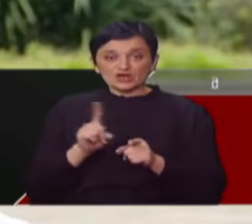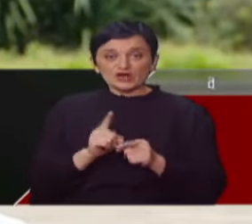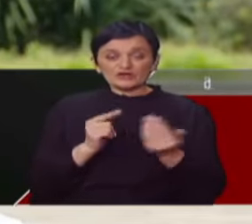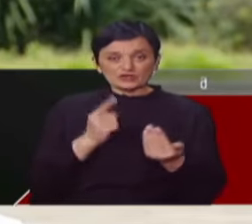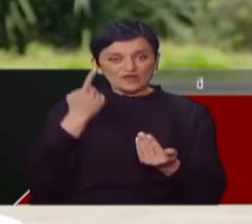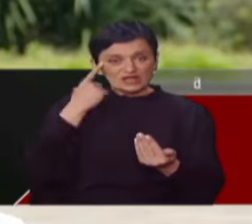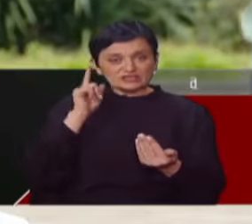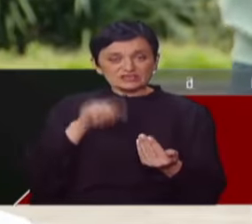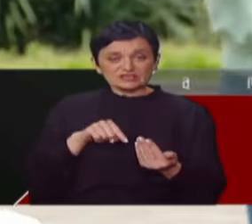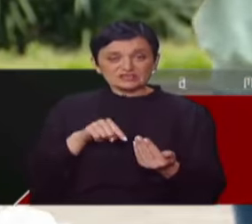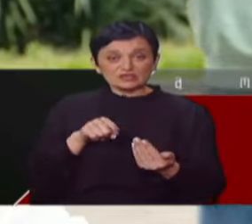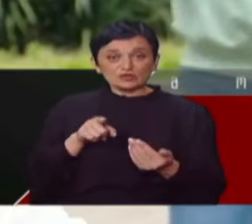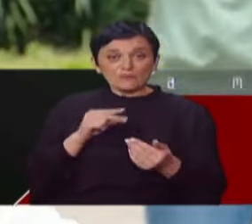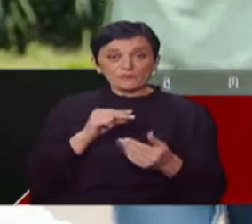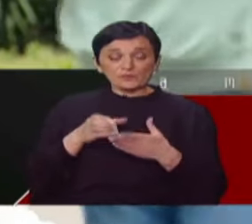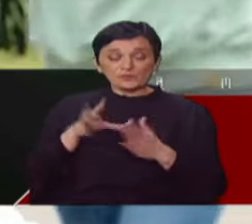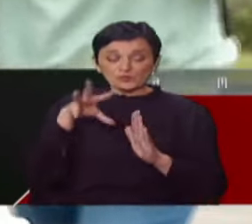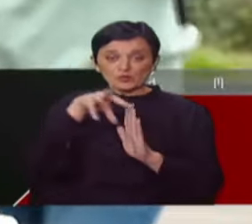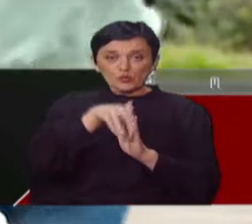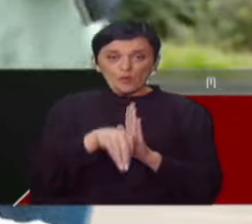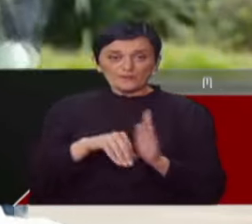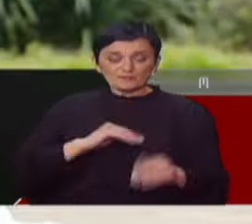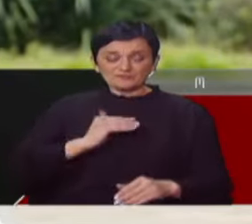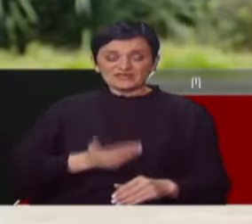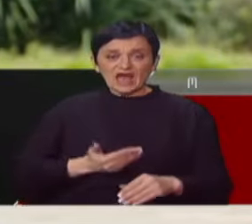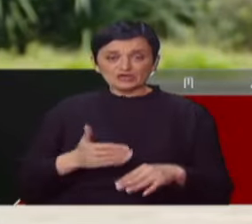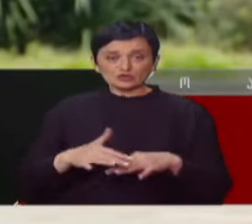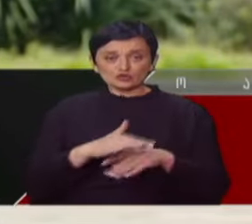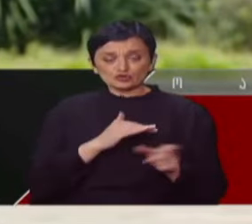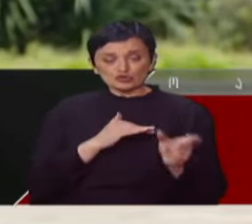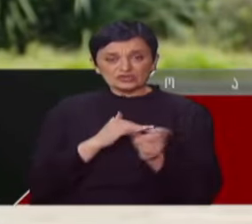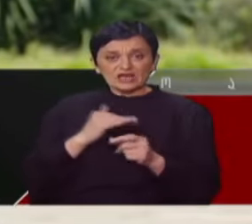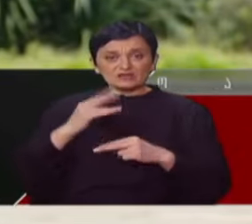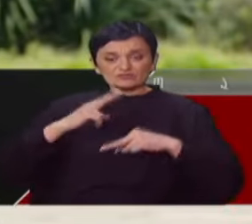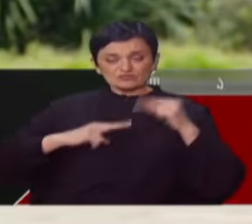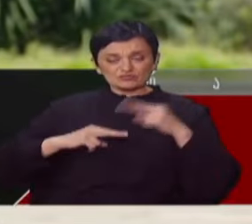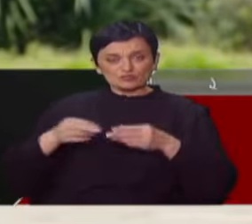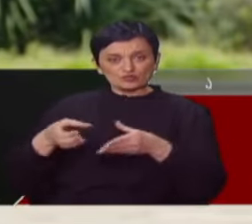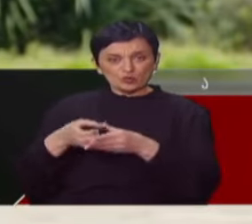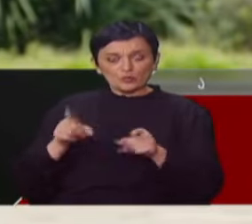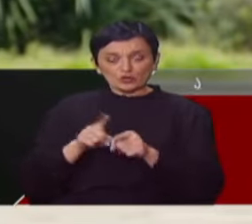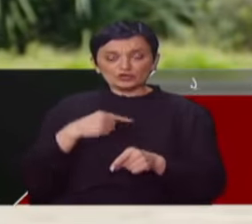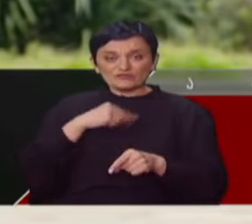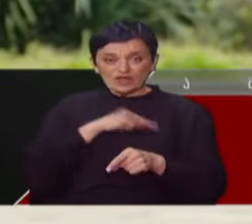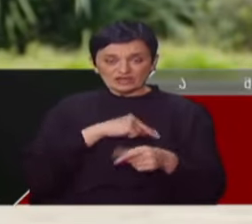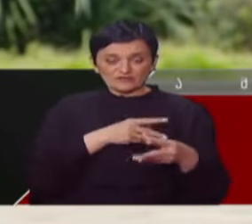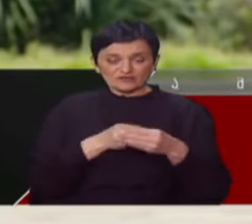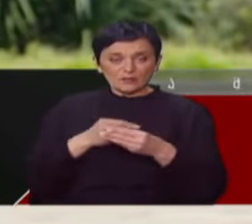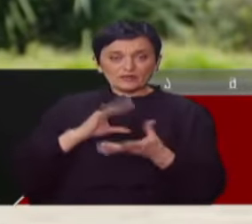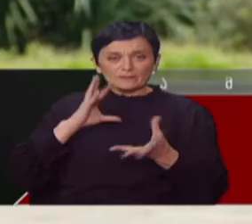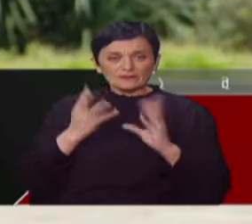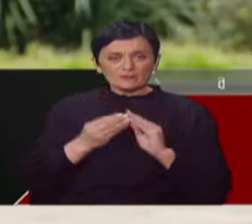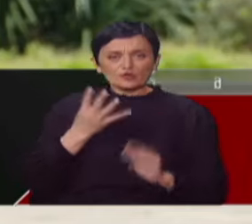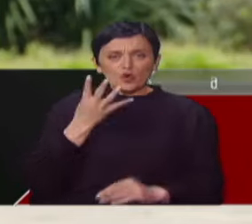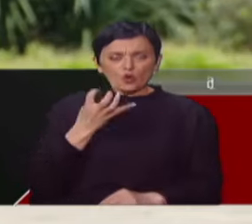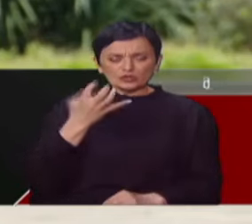enisitro, am componenții chartului aris, asevet, kerdos segmenti, da, developmenti, da, munebrevia, ce înseamnă șolot, matanat, sa ar tot geam și otha,